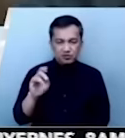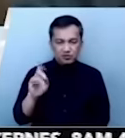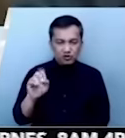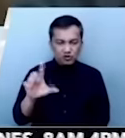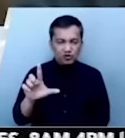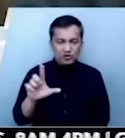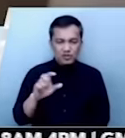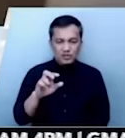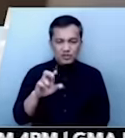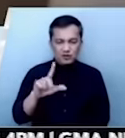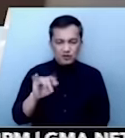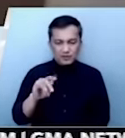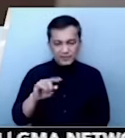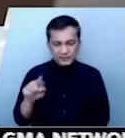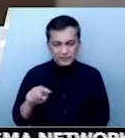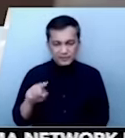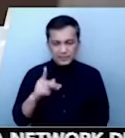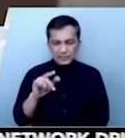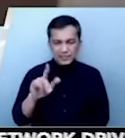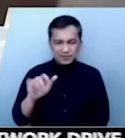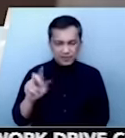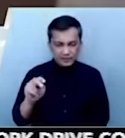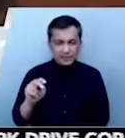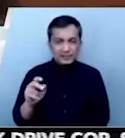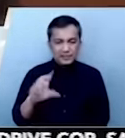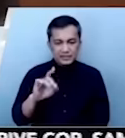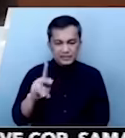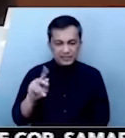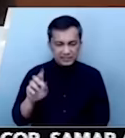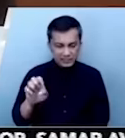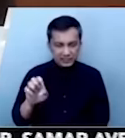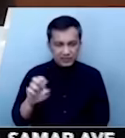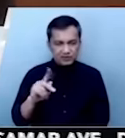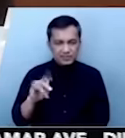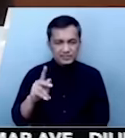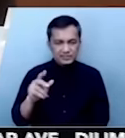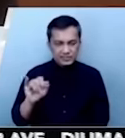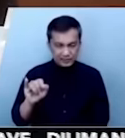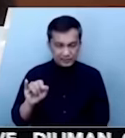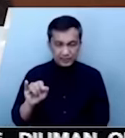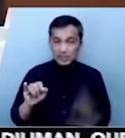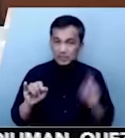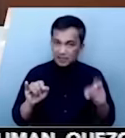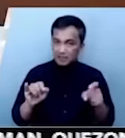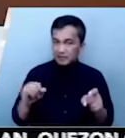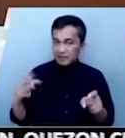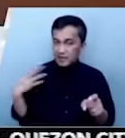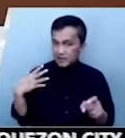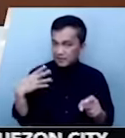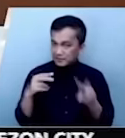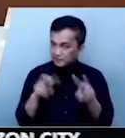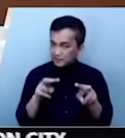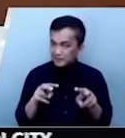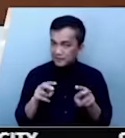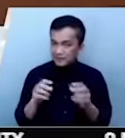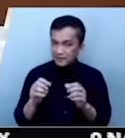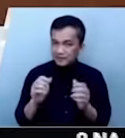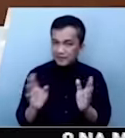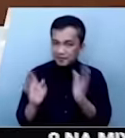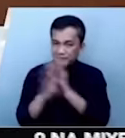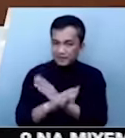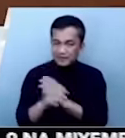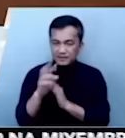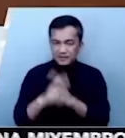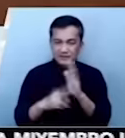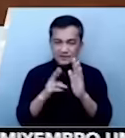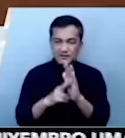Kelvin Miranda at Celeste Cortesi. Dapat din daw abangan ang pagpapalit ng role ng mga